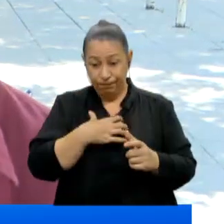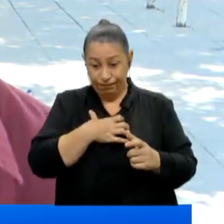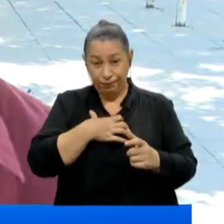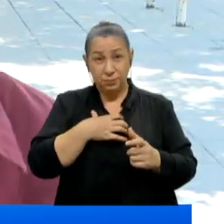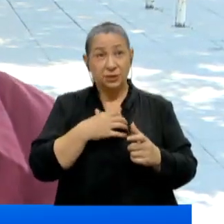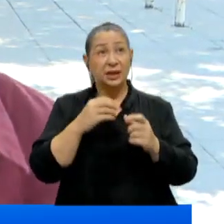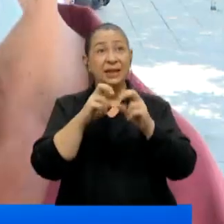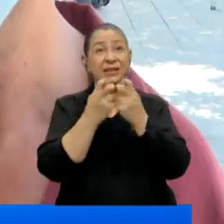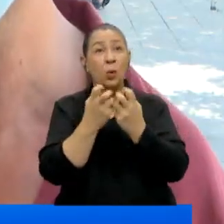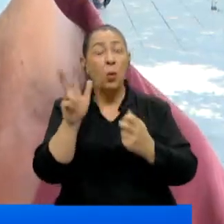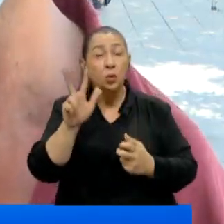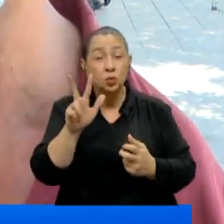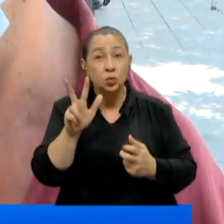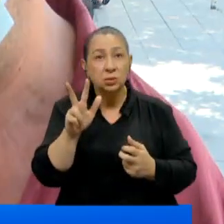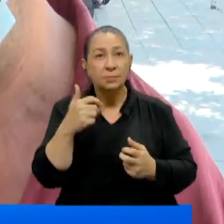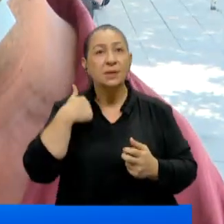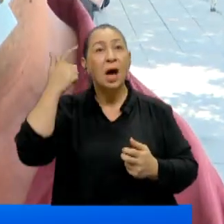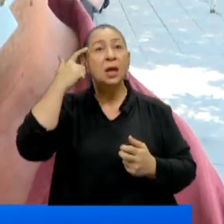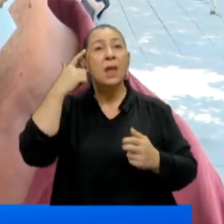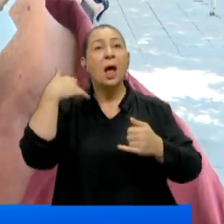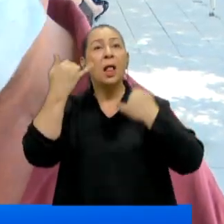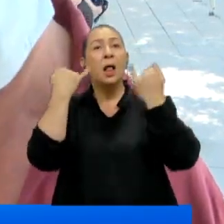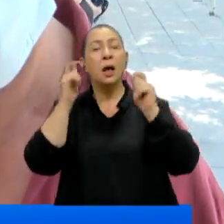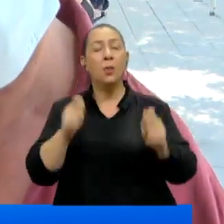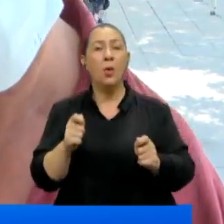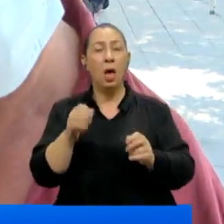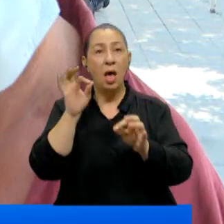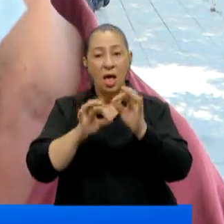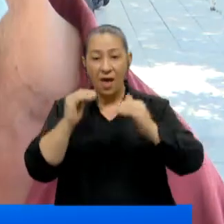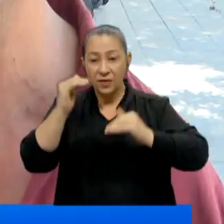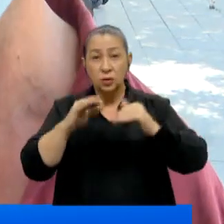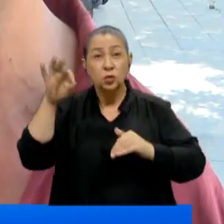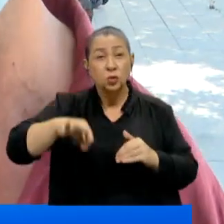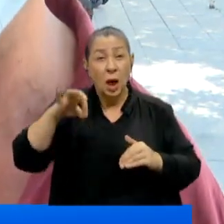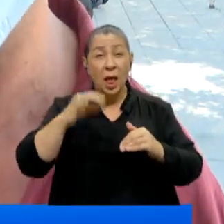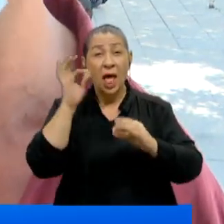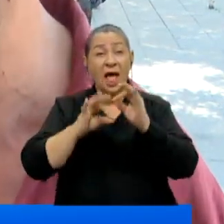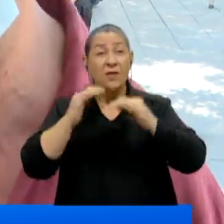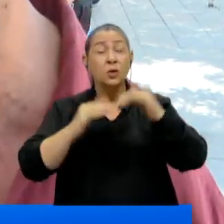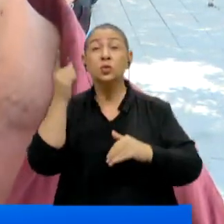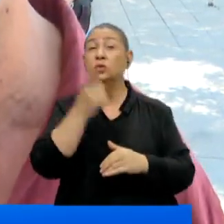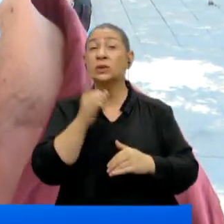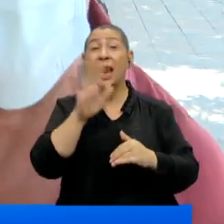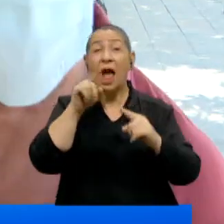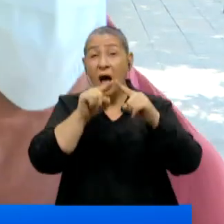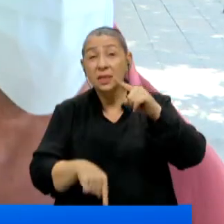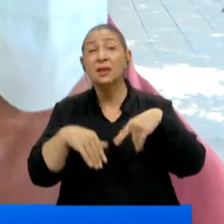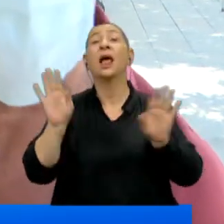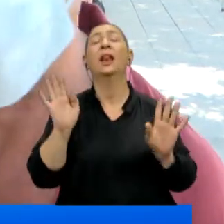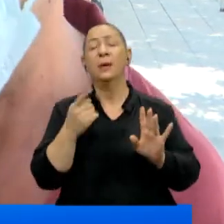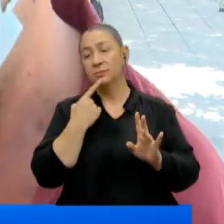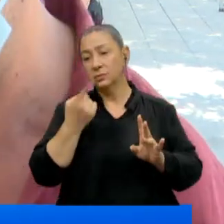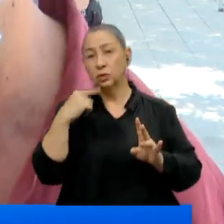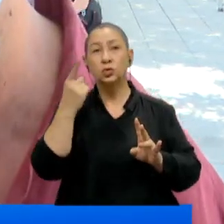üretilen incir 30 lira. Aklımızla alay ediyorlar. Enflasyon bu ülkede şu an, enflasyon bence %50'nin altında değil. Geçen